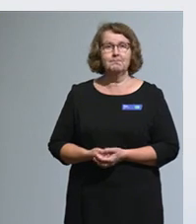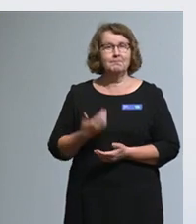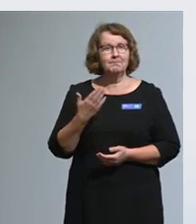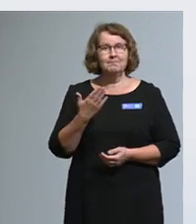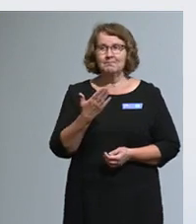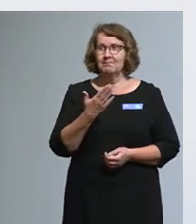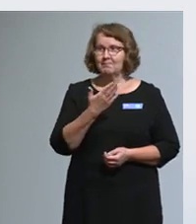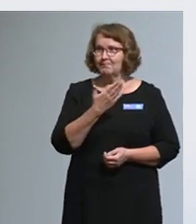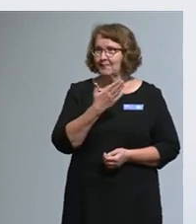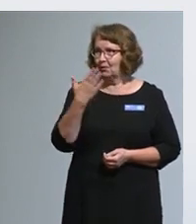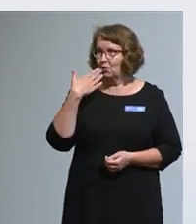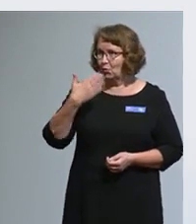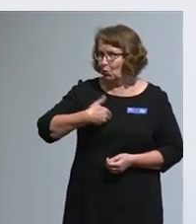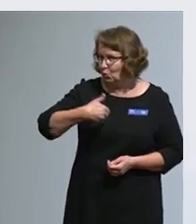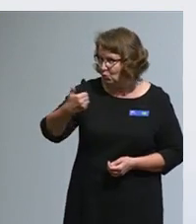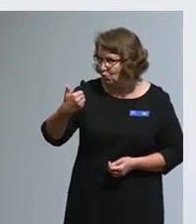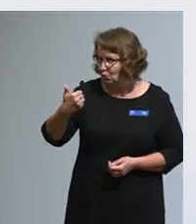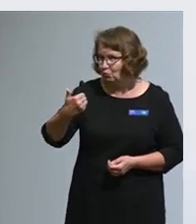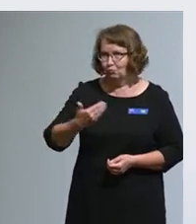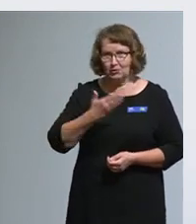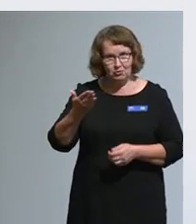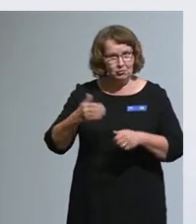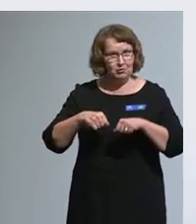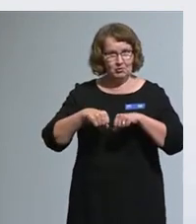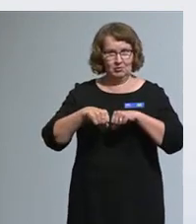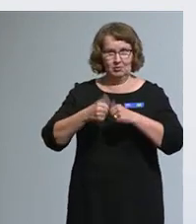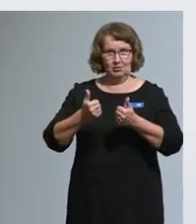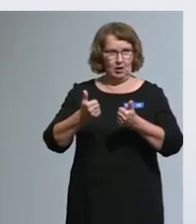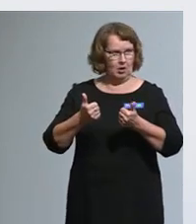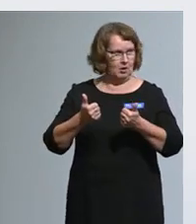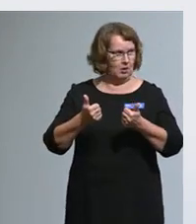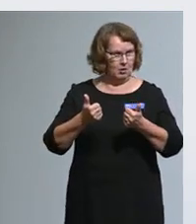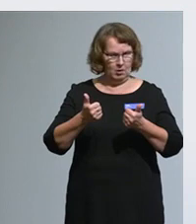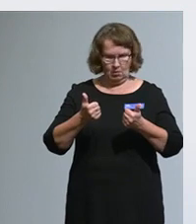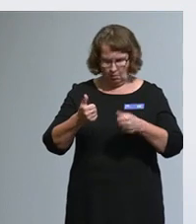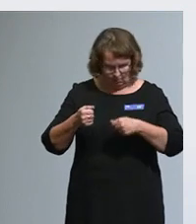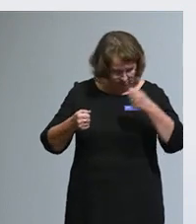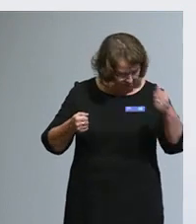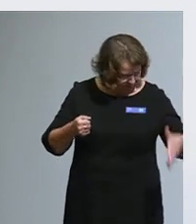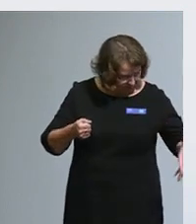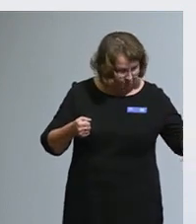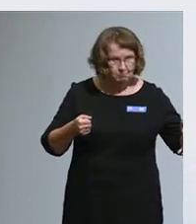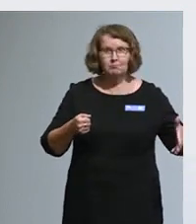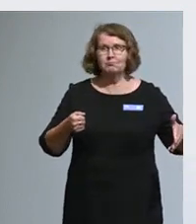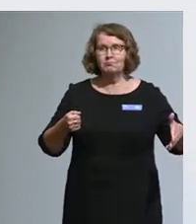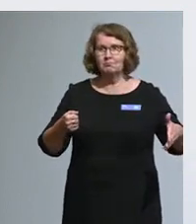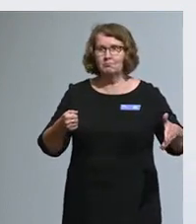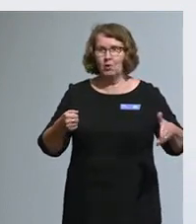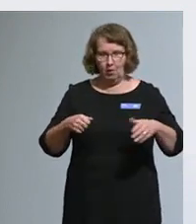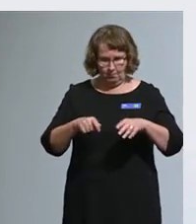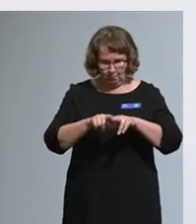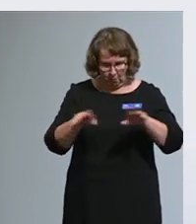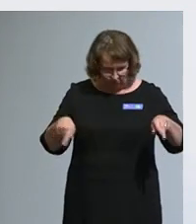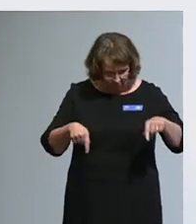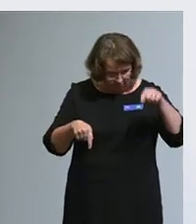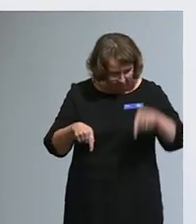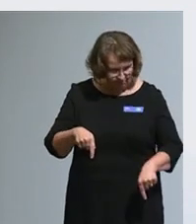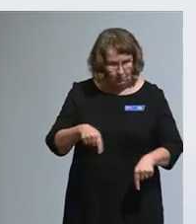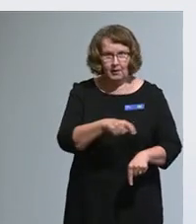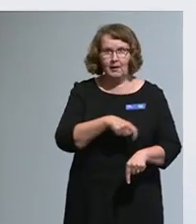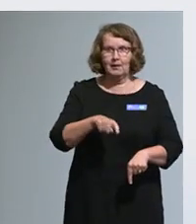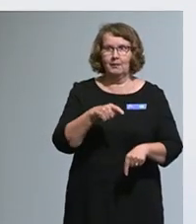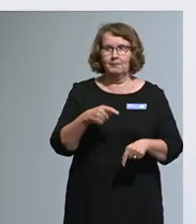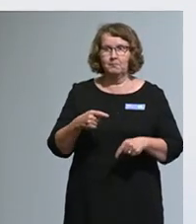Kiitoksia kutsusta ja mahdollisuudesta. Ja nyt mä heitin sen tuonne jonnekin lattialle asti, kun siinä olikin reikä tuossa pöydässä.